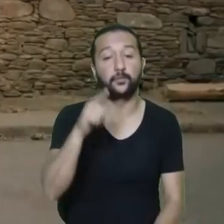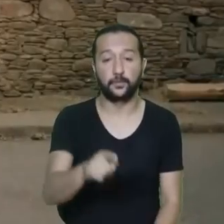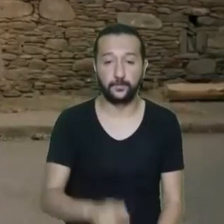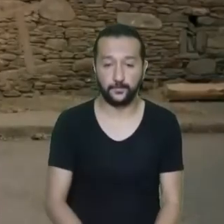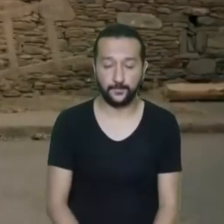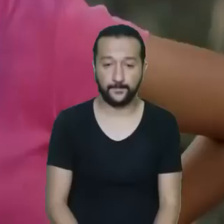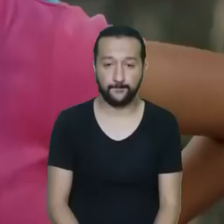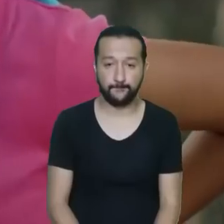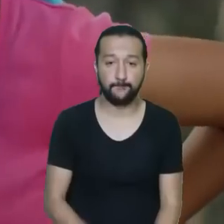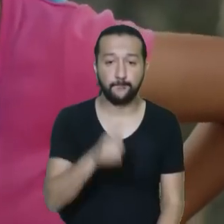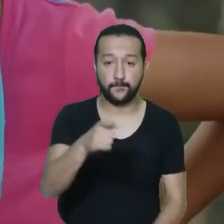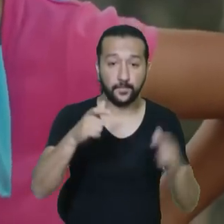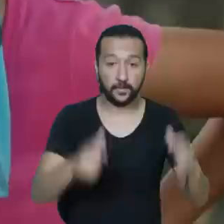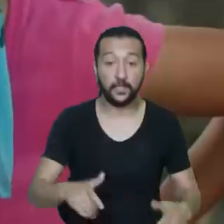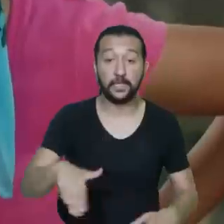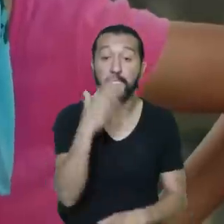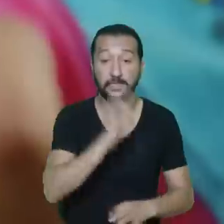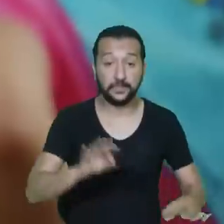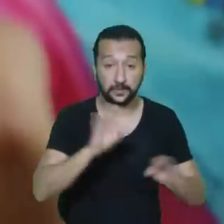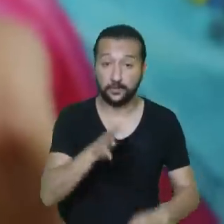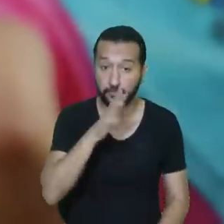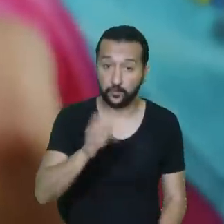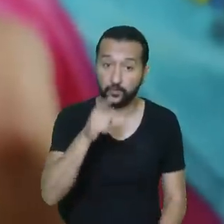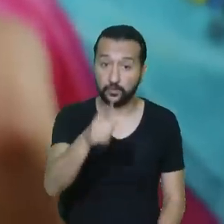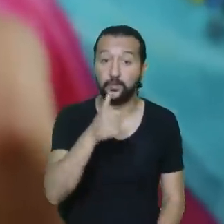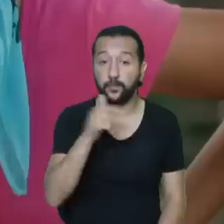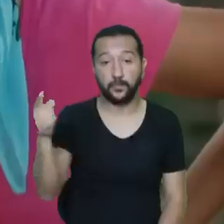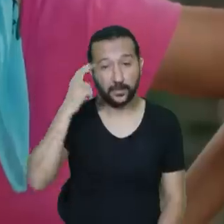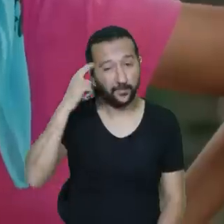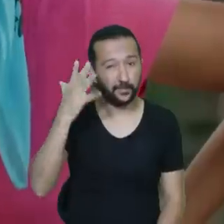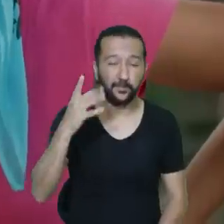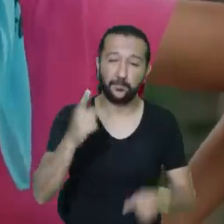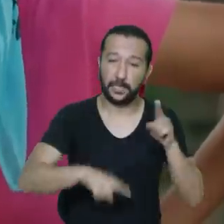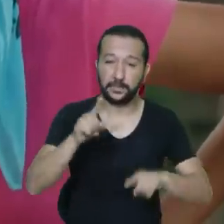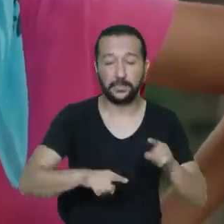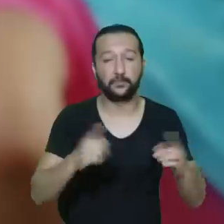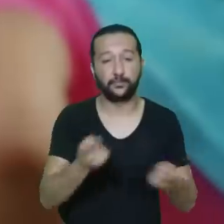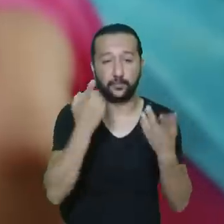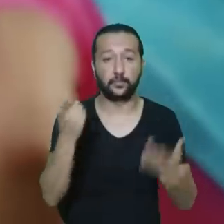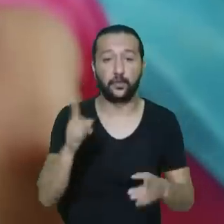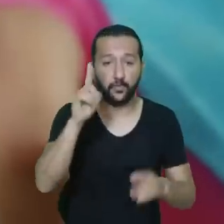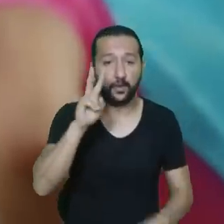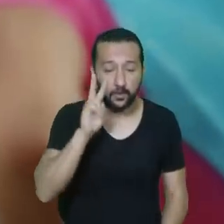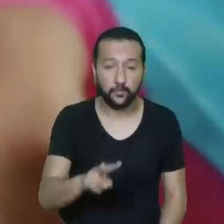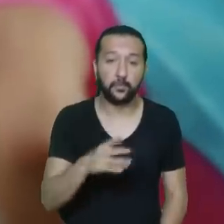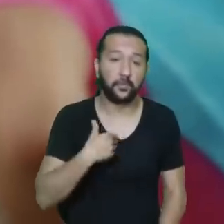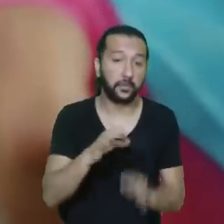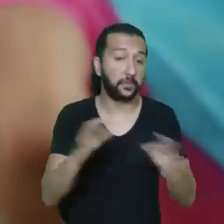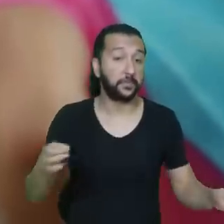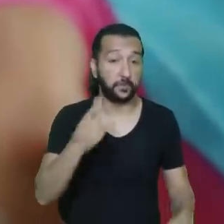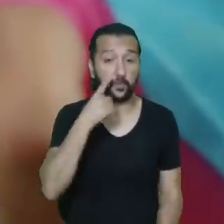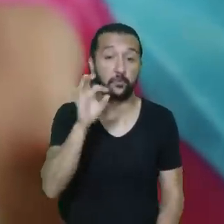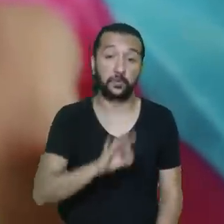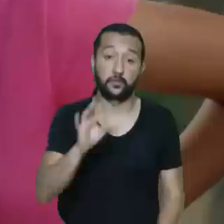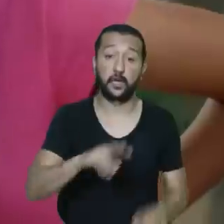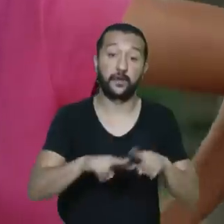Zarife zayıf yuvarlak yüzlü. Bu lan falan da mı geçmedi? Biliyor musun sen, bizim babamız da cikkeye takıldı. Pek dışarı çıkmıyor. Vallahi ne yalan söyleyeyim. Hiç